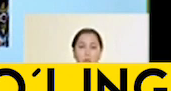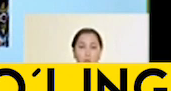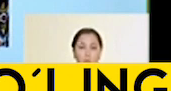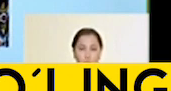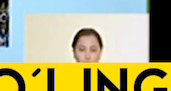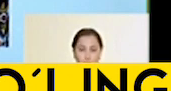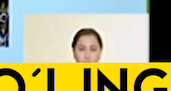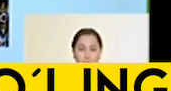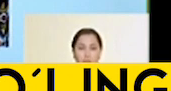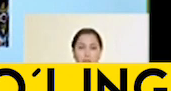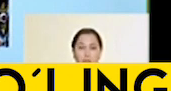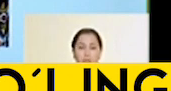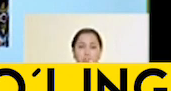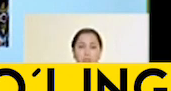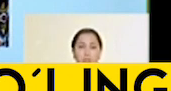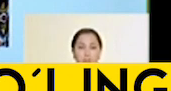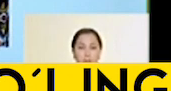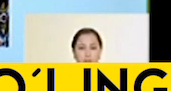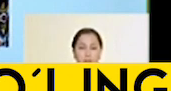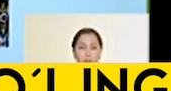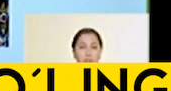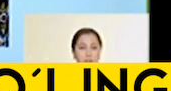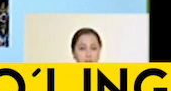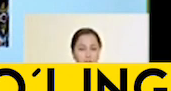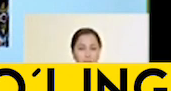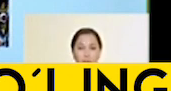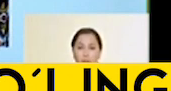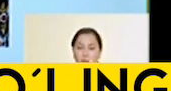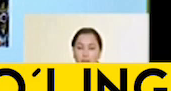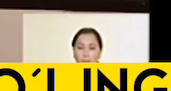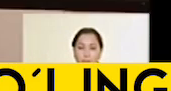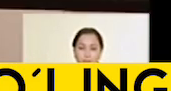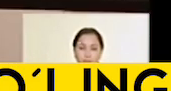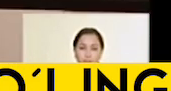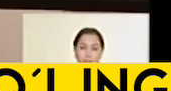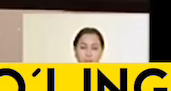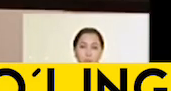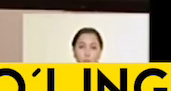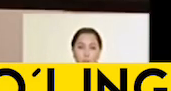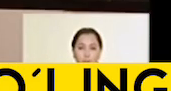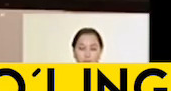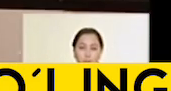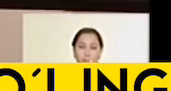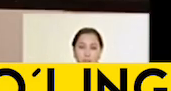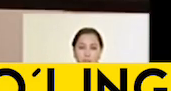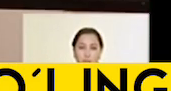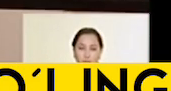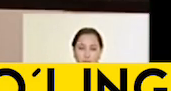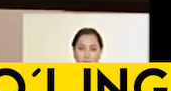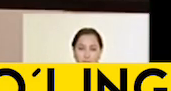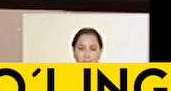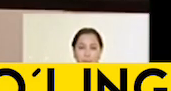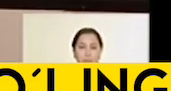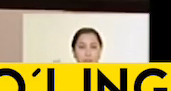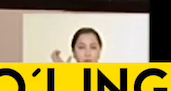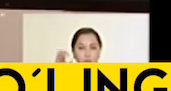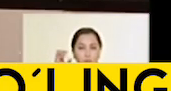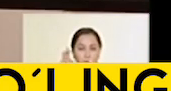sifatida nishonlanishi haqida ma'lumotlar berilgan. Keling, ular bilan tanishib olaylik.